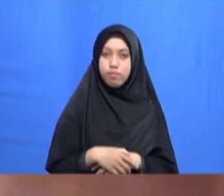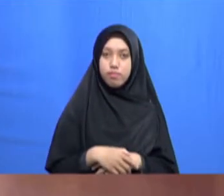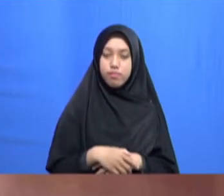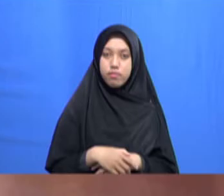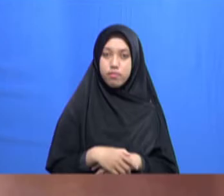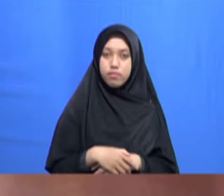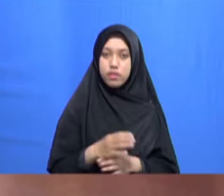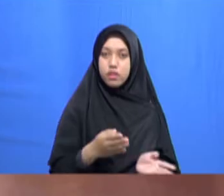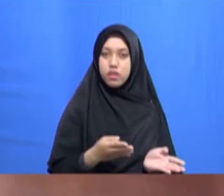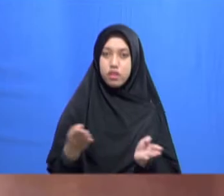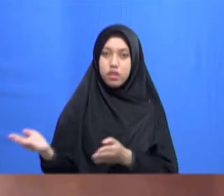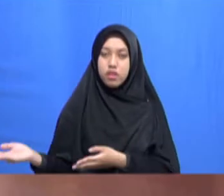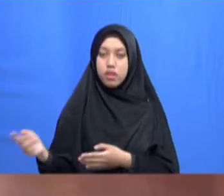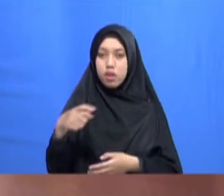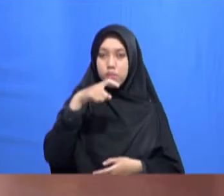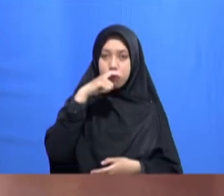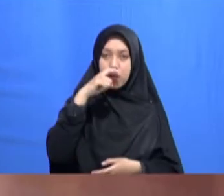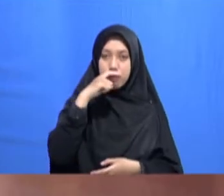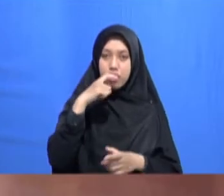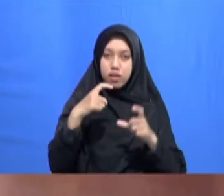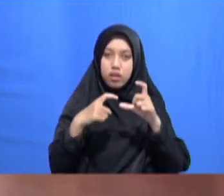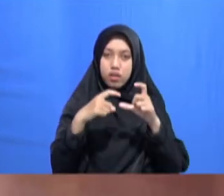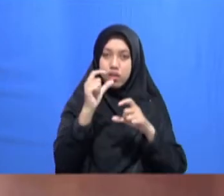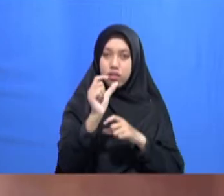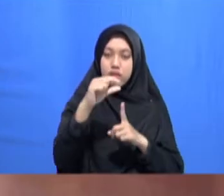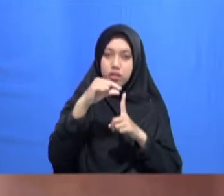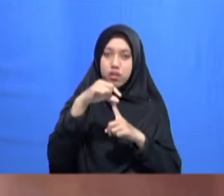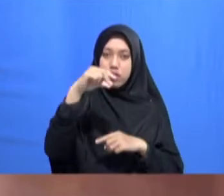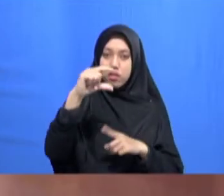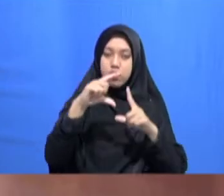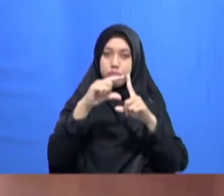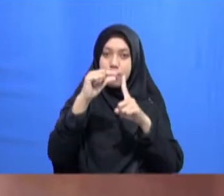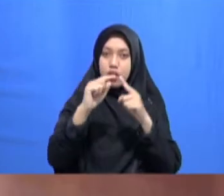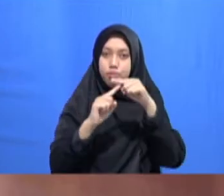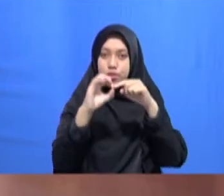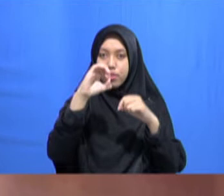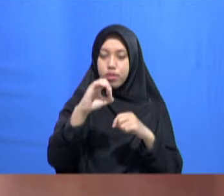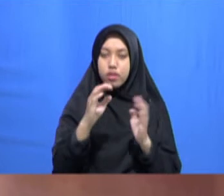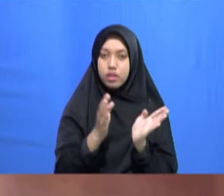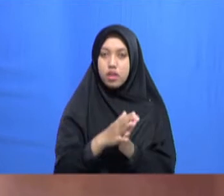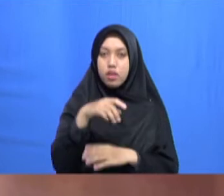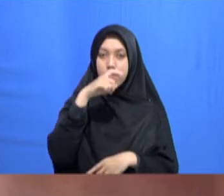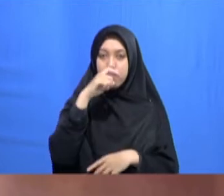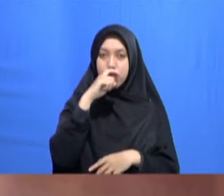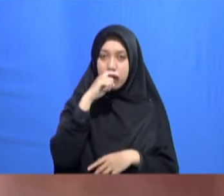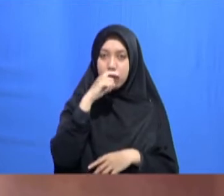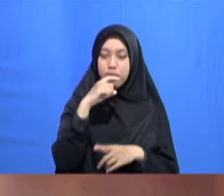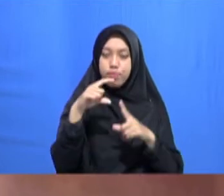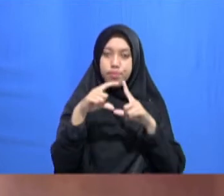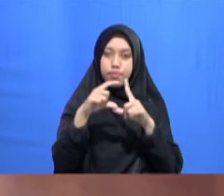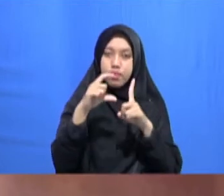Saya persilakan Bapak Insinyur Suprapto Daeng Situru MH dan Bapak Muhammad Afnan Rahmat